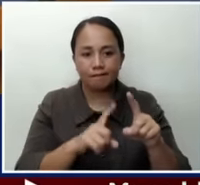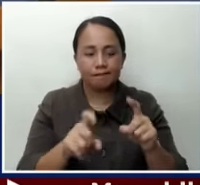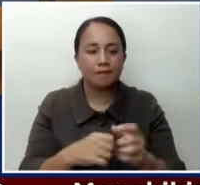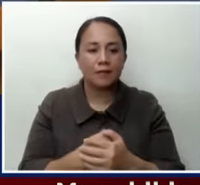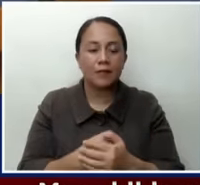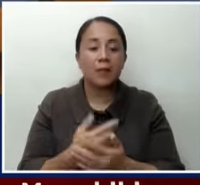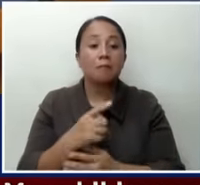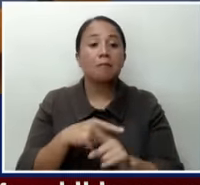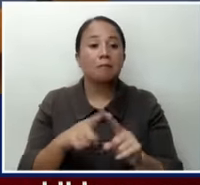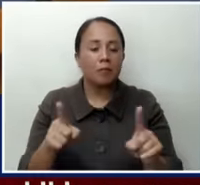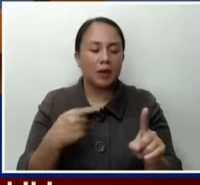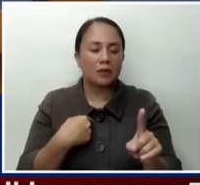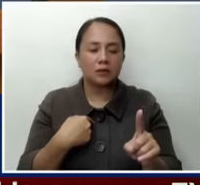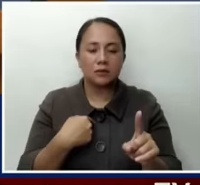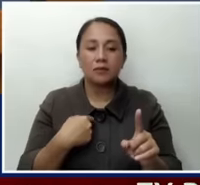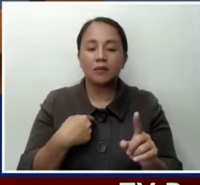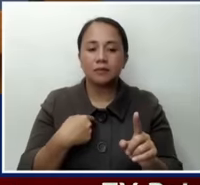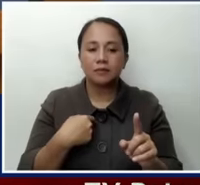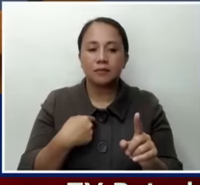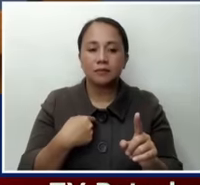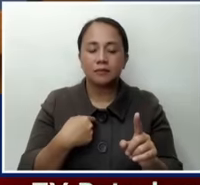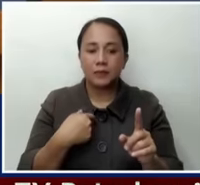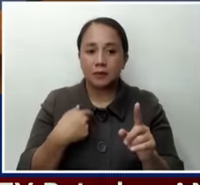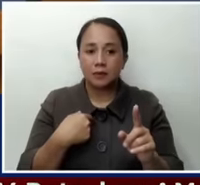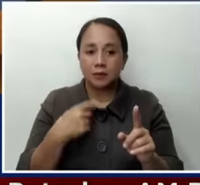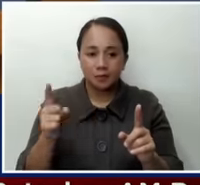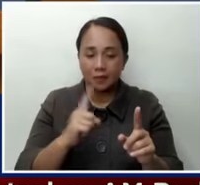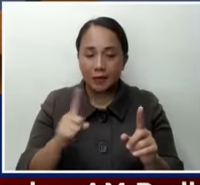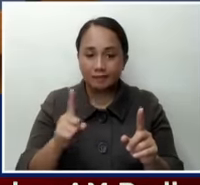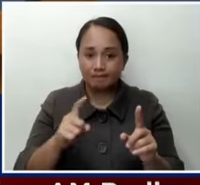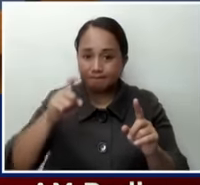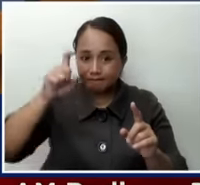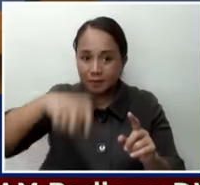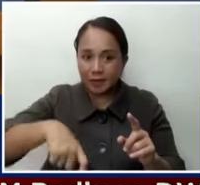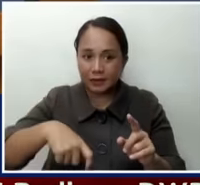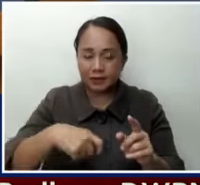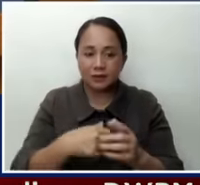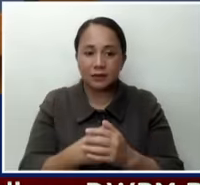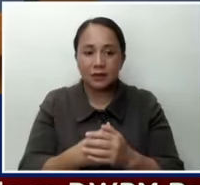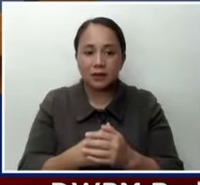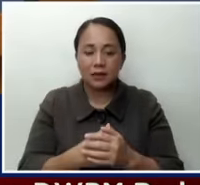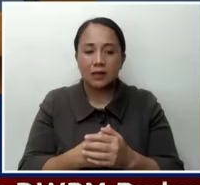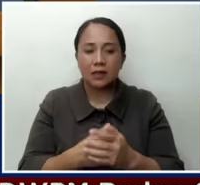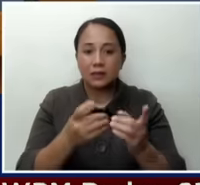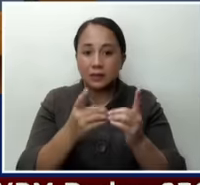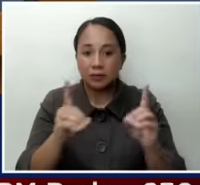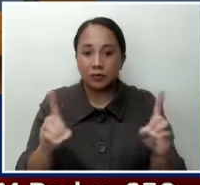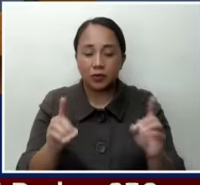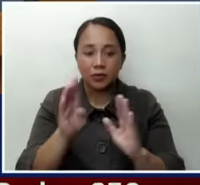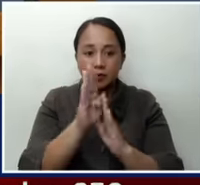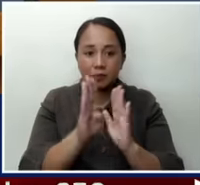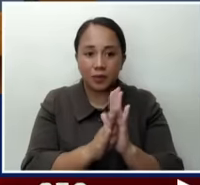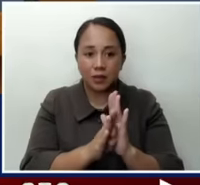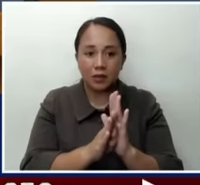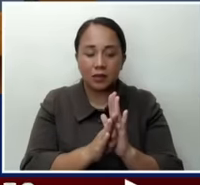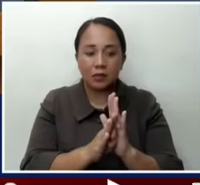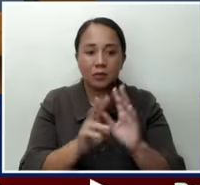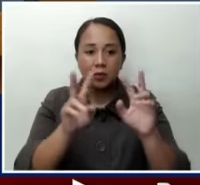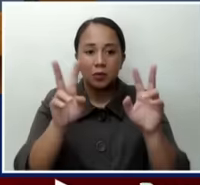but on the condition that the divorce bill will be called